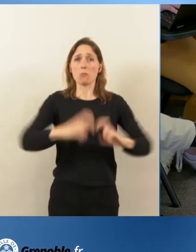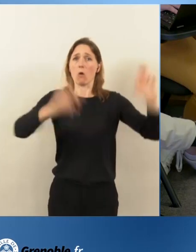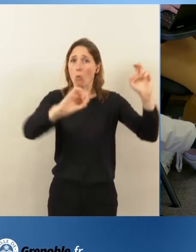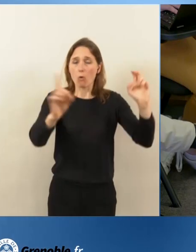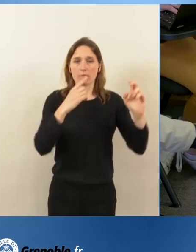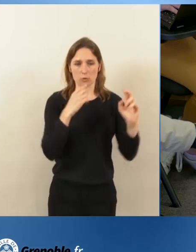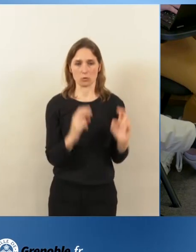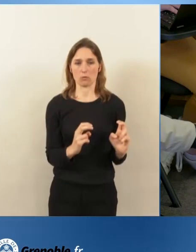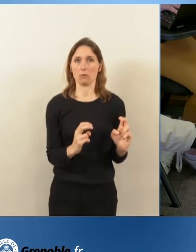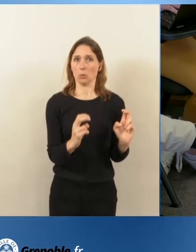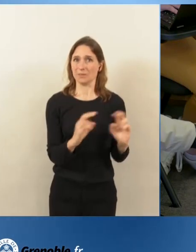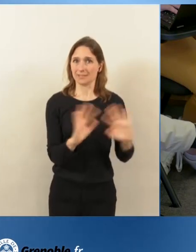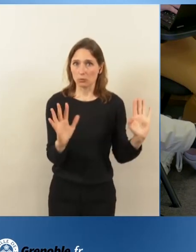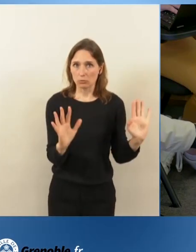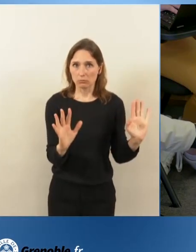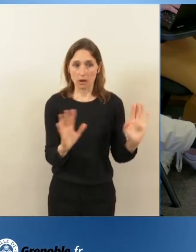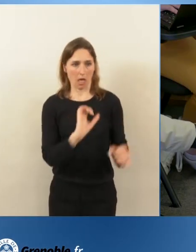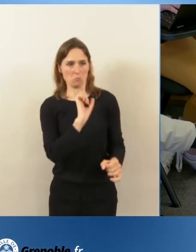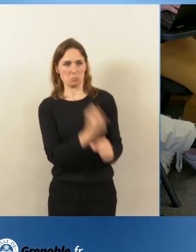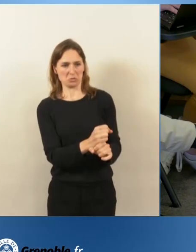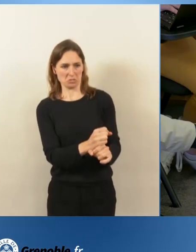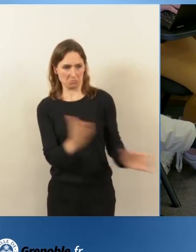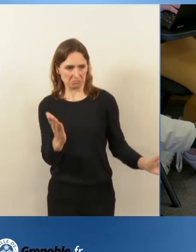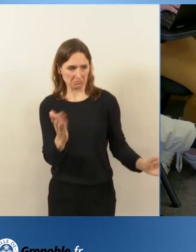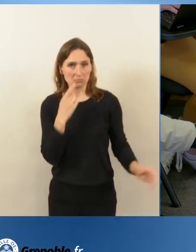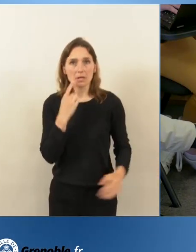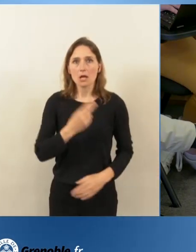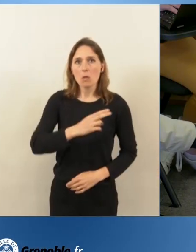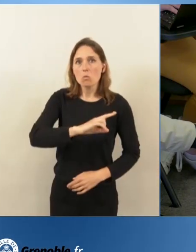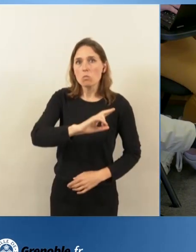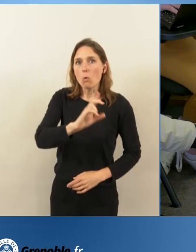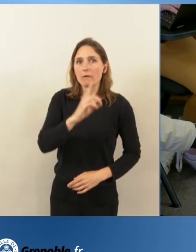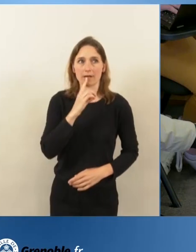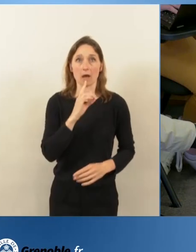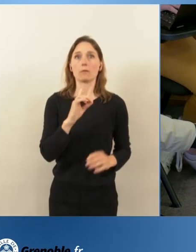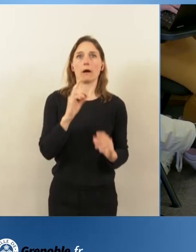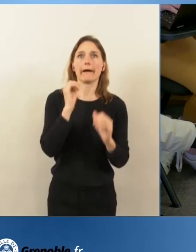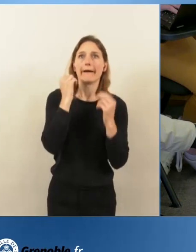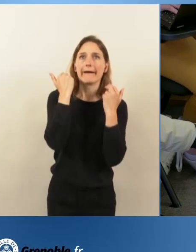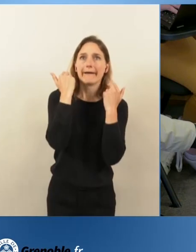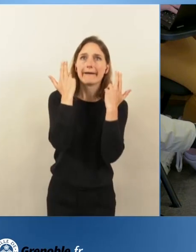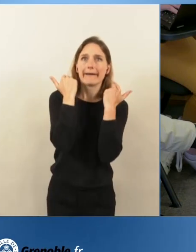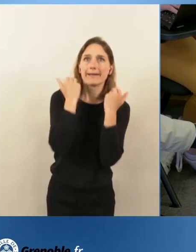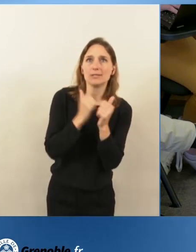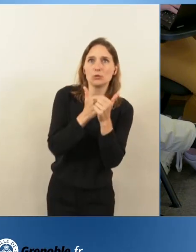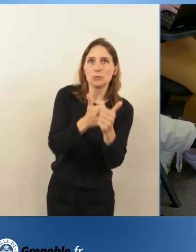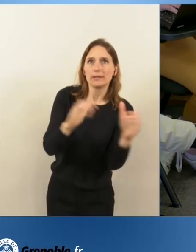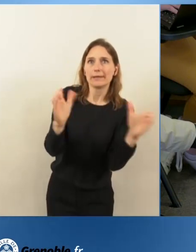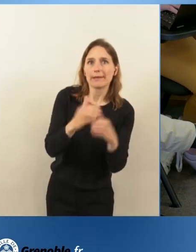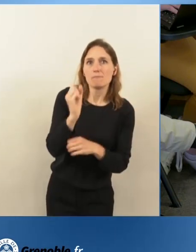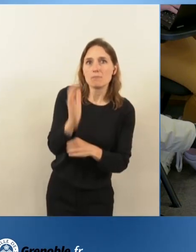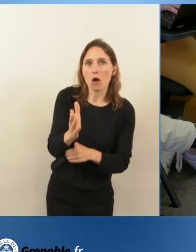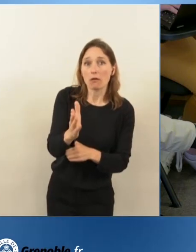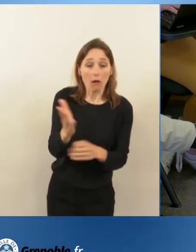et de fait la punition quand on ne dit pas oui à l'équipe de Monsieur Piol et bien on dégage c'est aussi